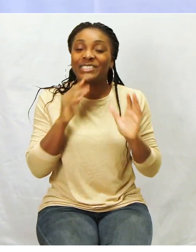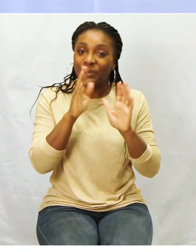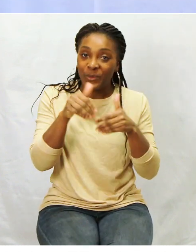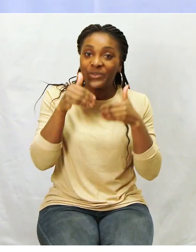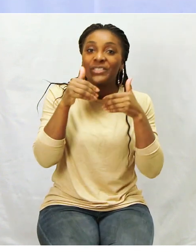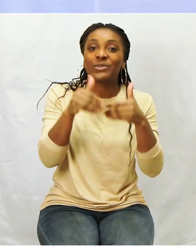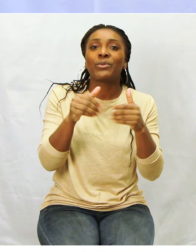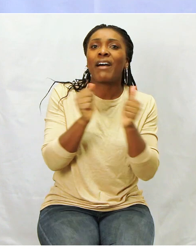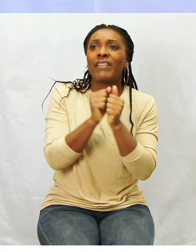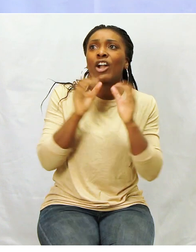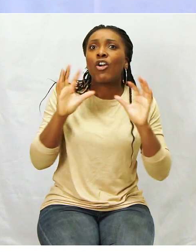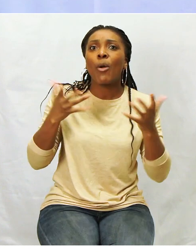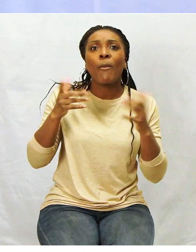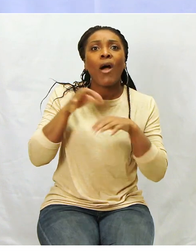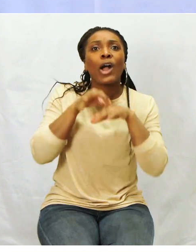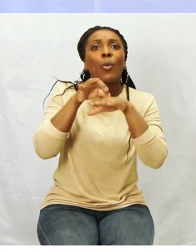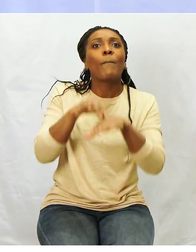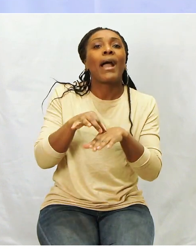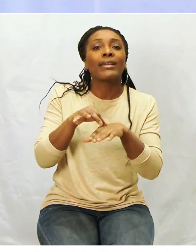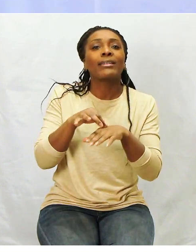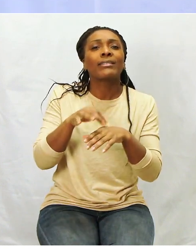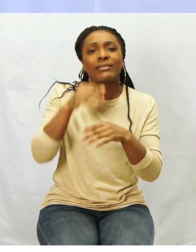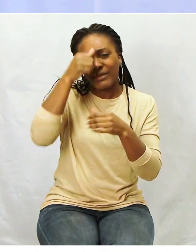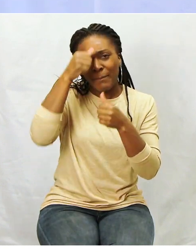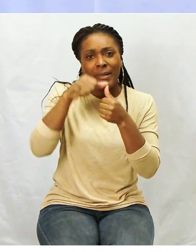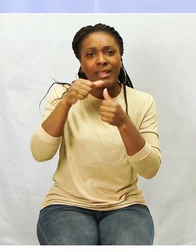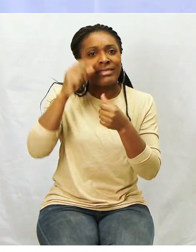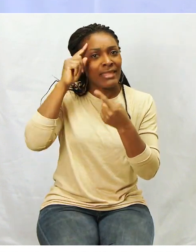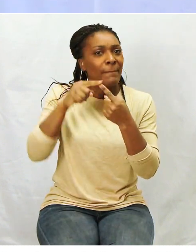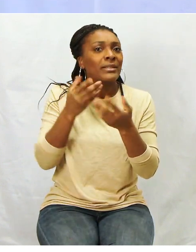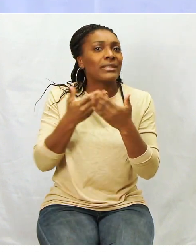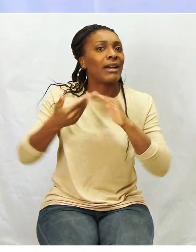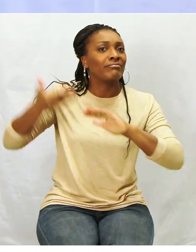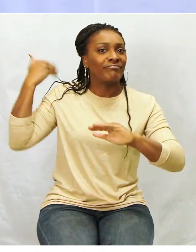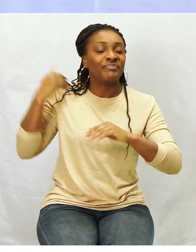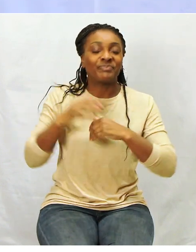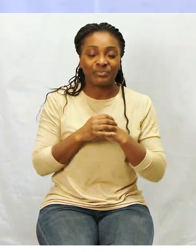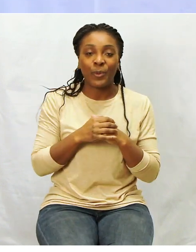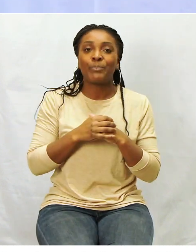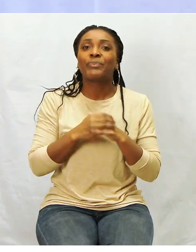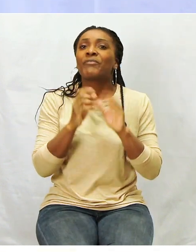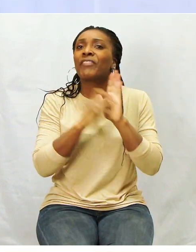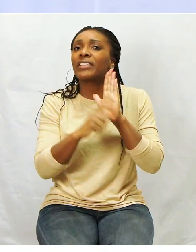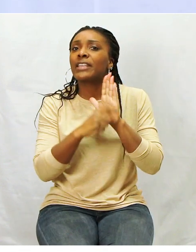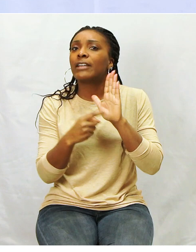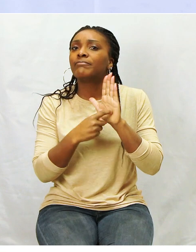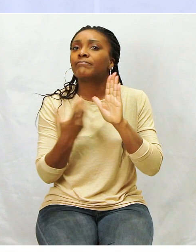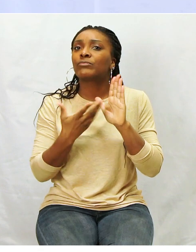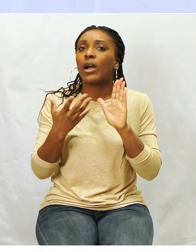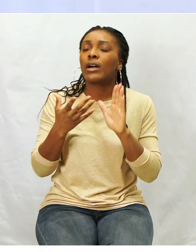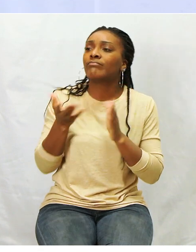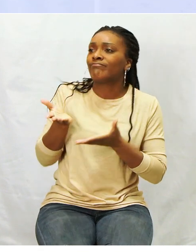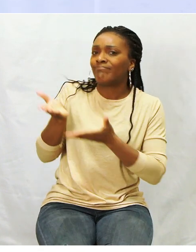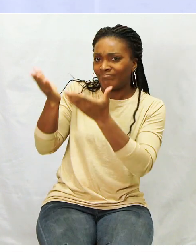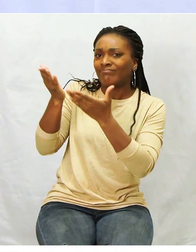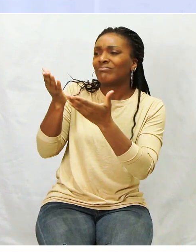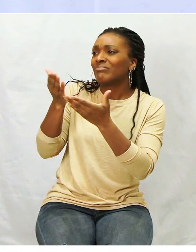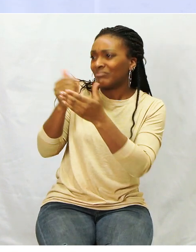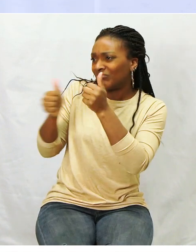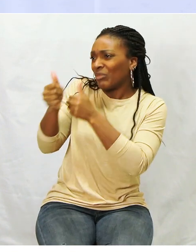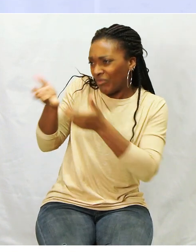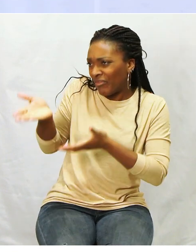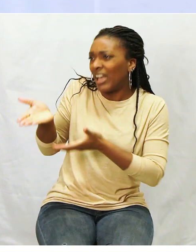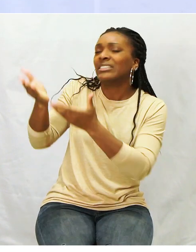avec l'art d'accompagner, ce qu'on avait commencé comme thème, avec le texte suivant, avec le verset suivant, que mon Seigneur prenne les devants sur